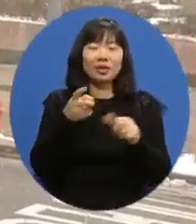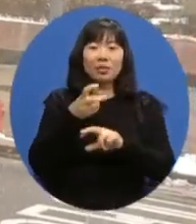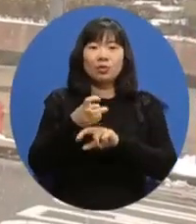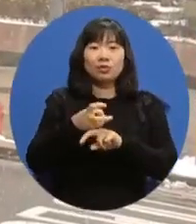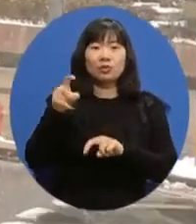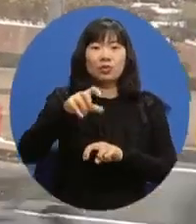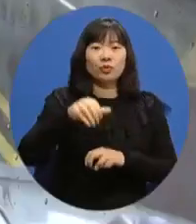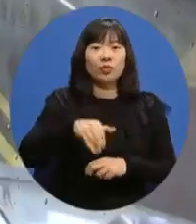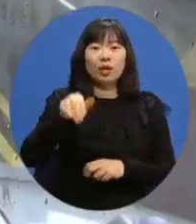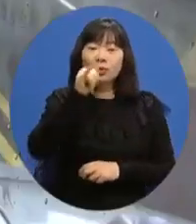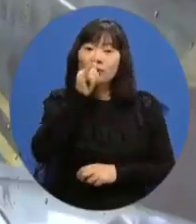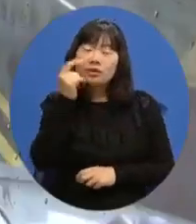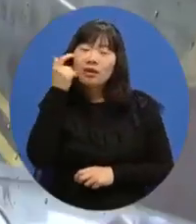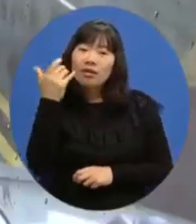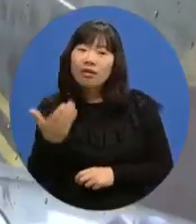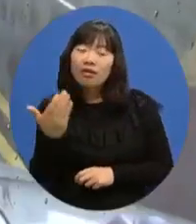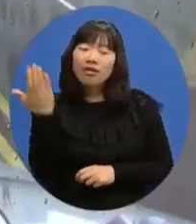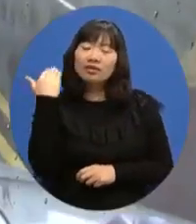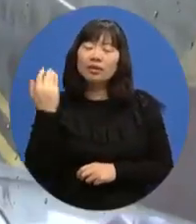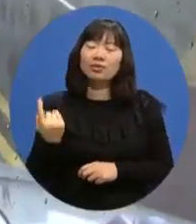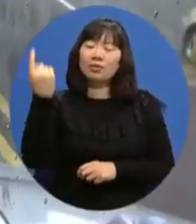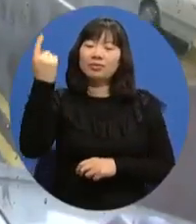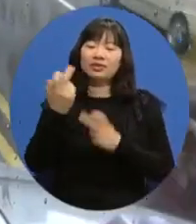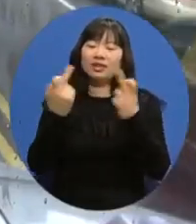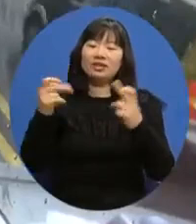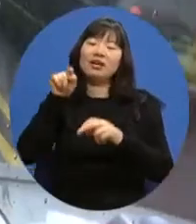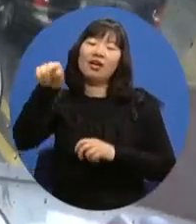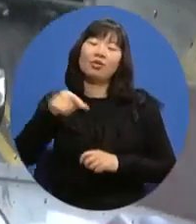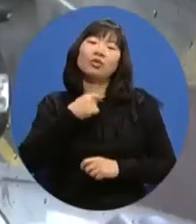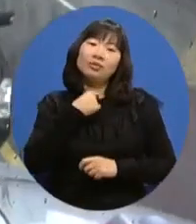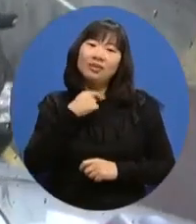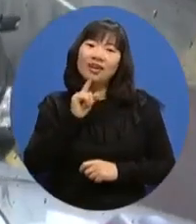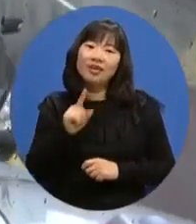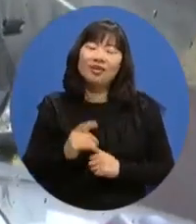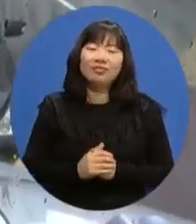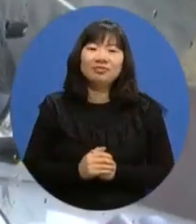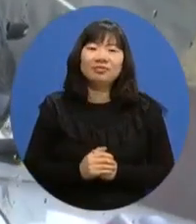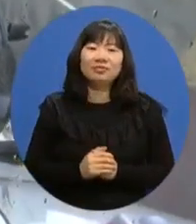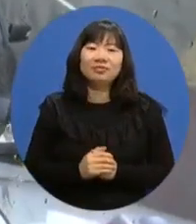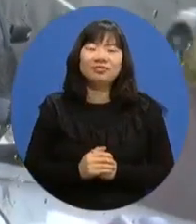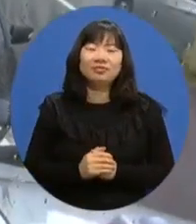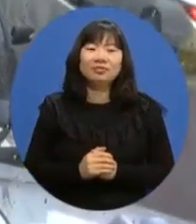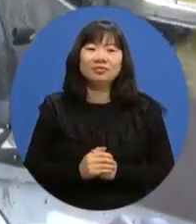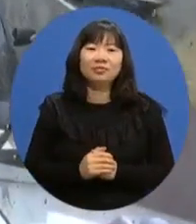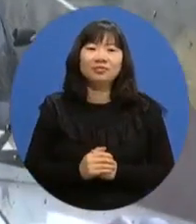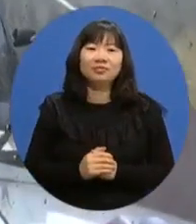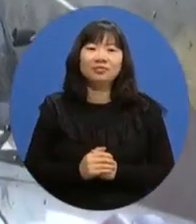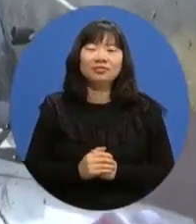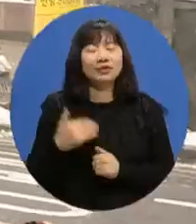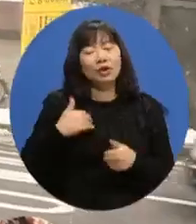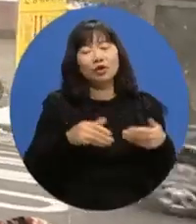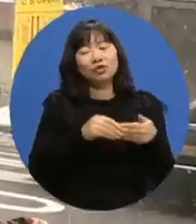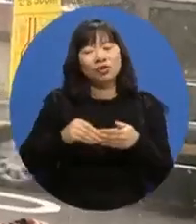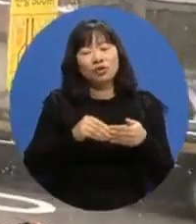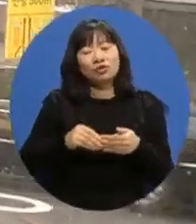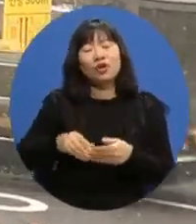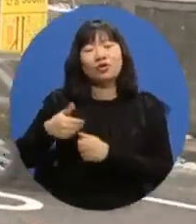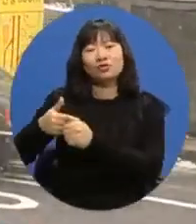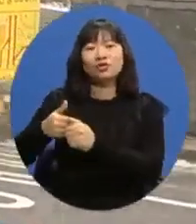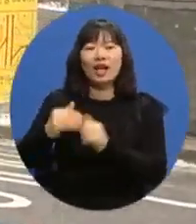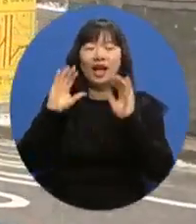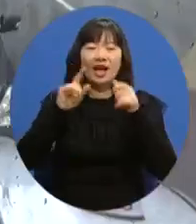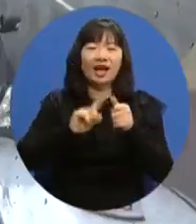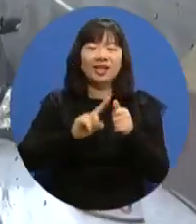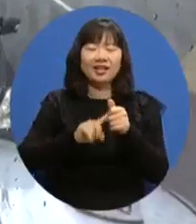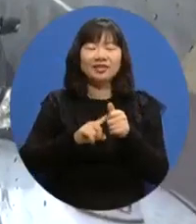어디로 가고 있어요? 저는 높은 산에 가고 싶어요. 네, 제가 가줄게요. 고야가